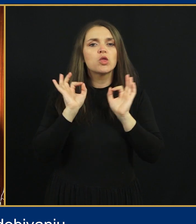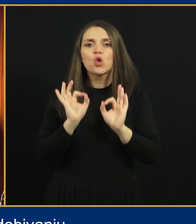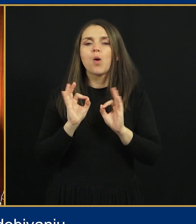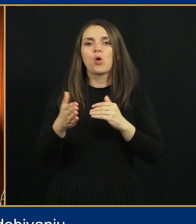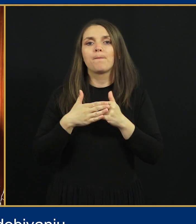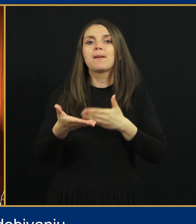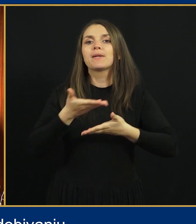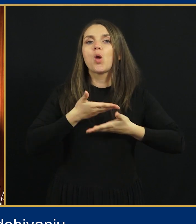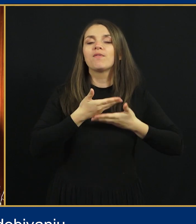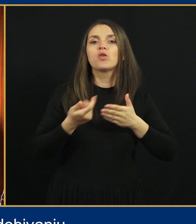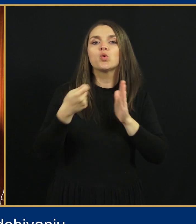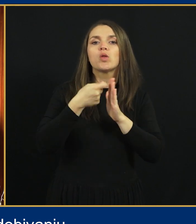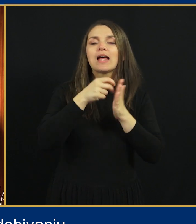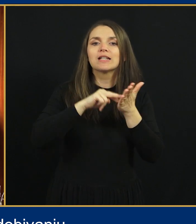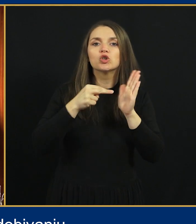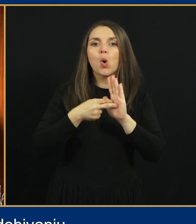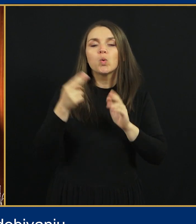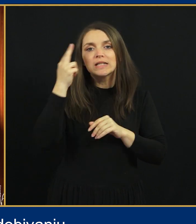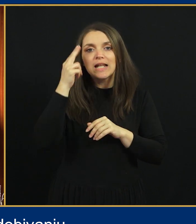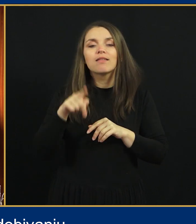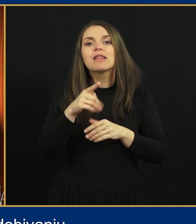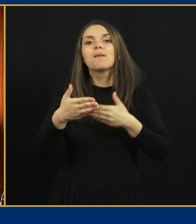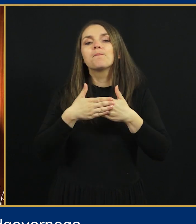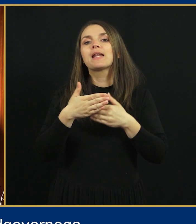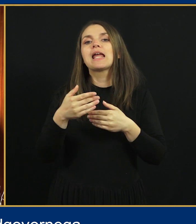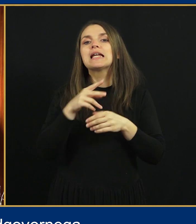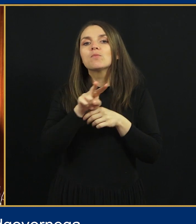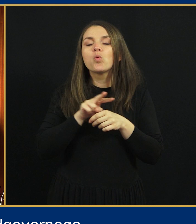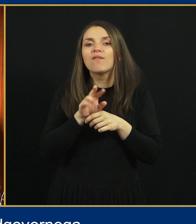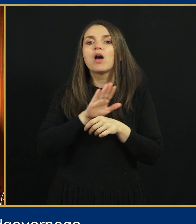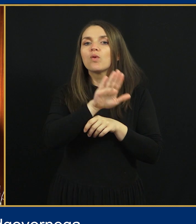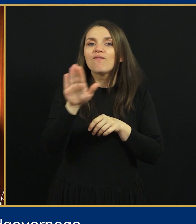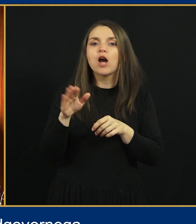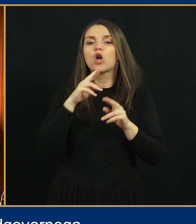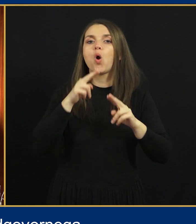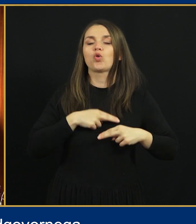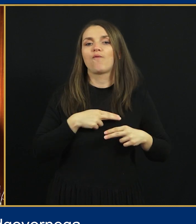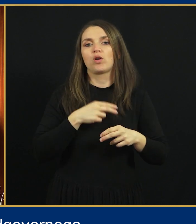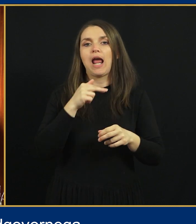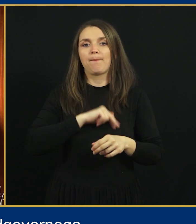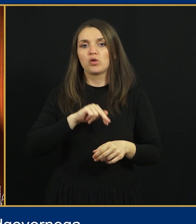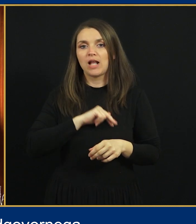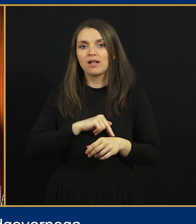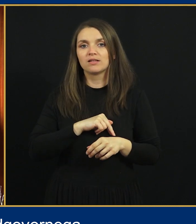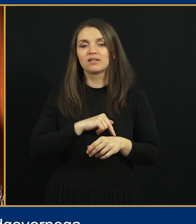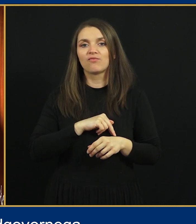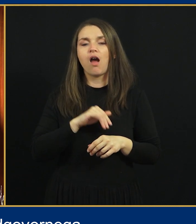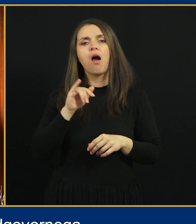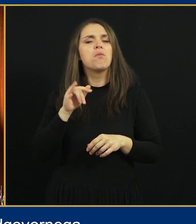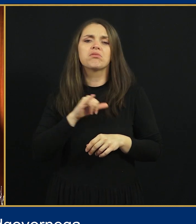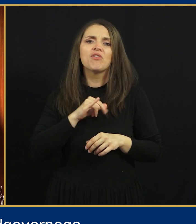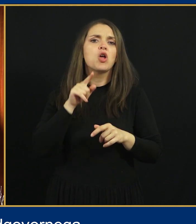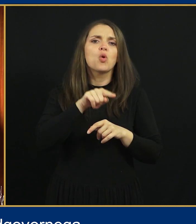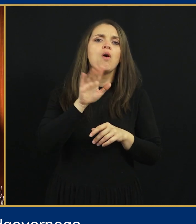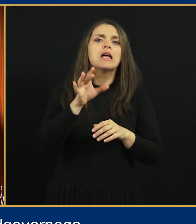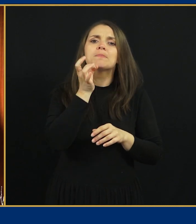vse dobro pri pridobivanju dodatnih strokovnih znanj ter pri izpolnjevanju vašega odgovornega poslanstva, pa